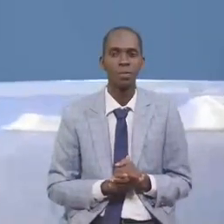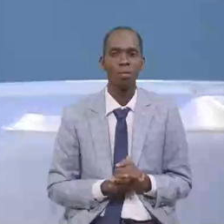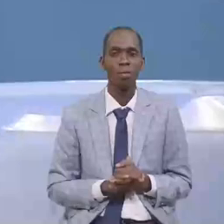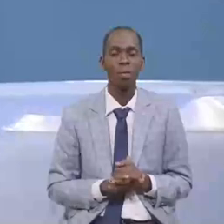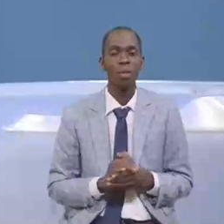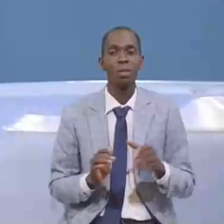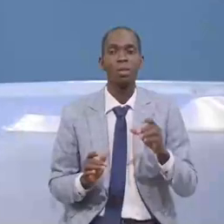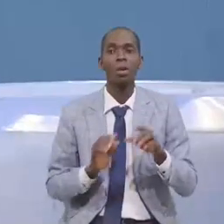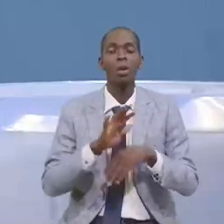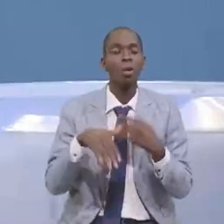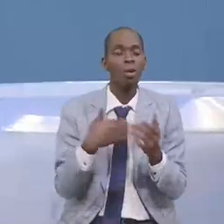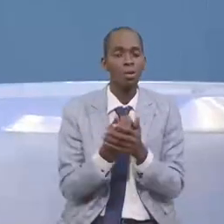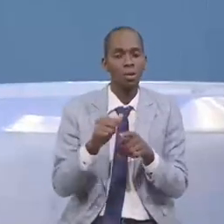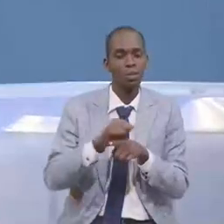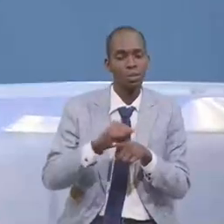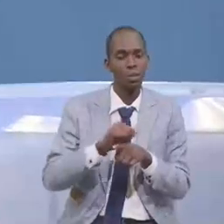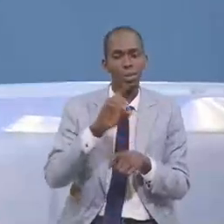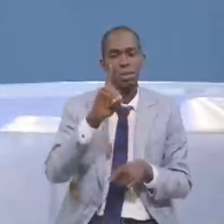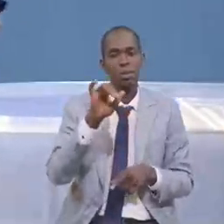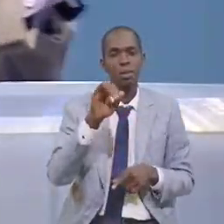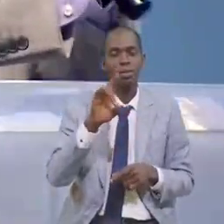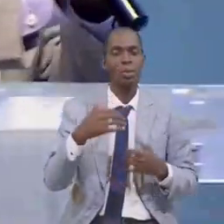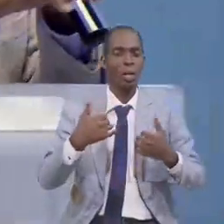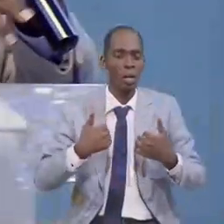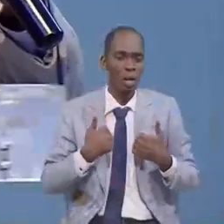Toute la formation qu'il avait eue.